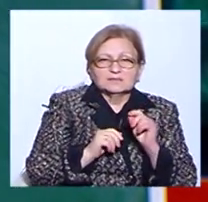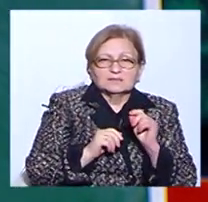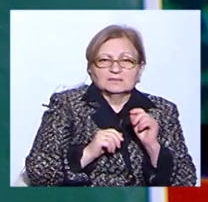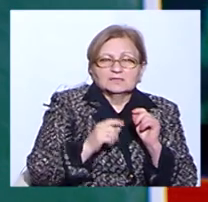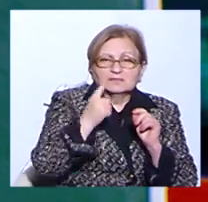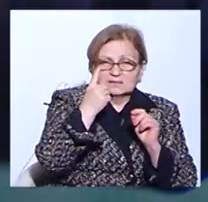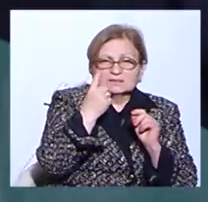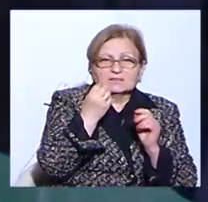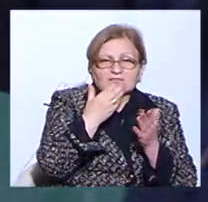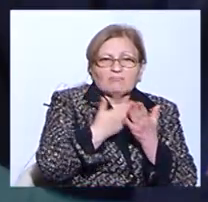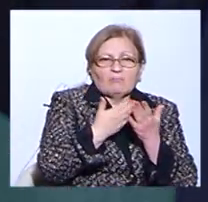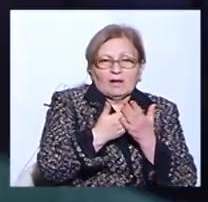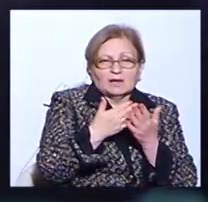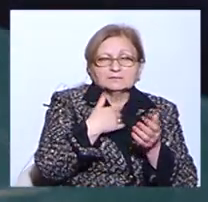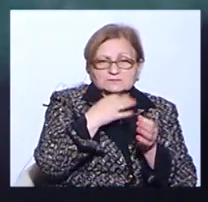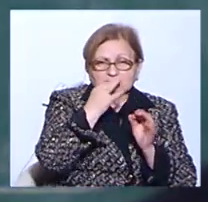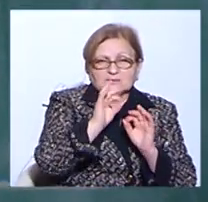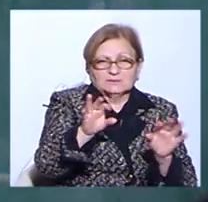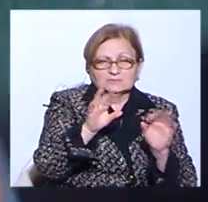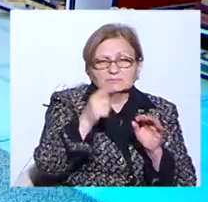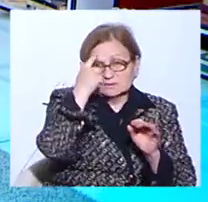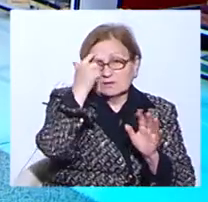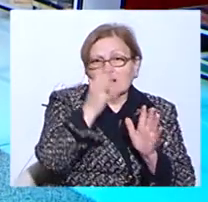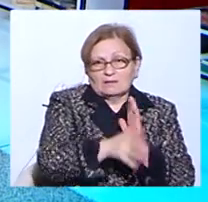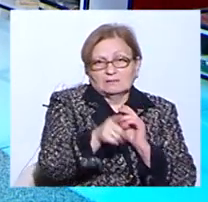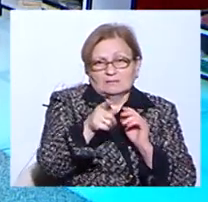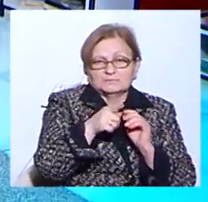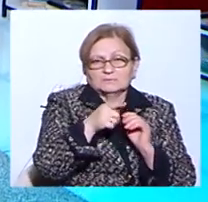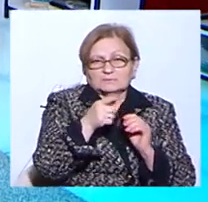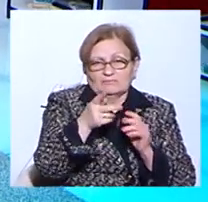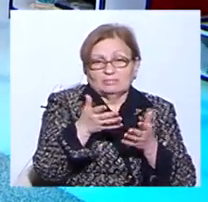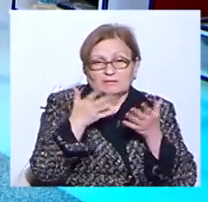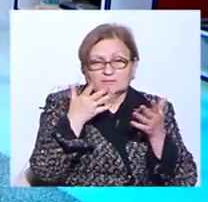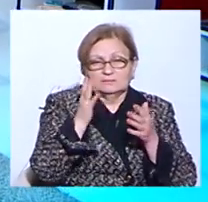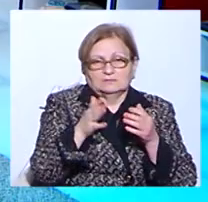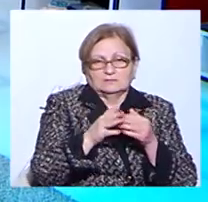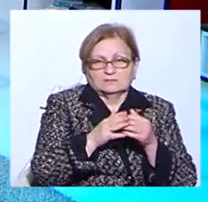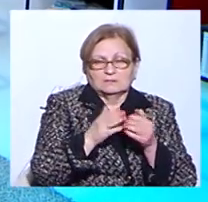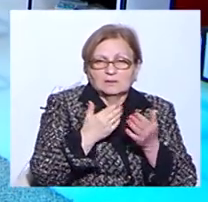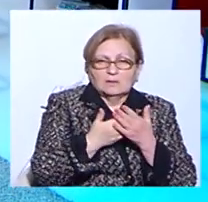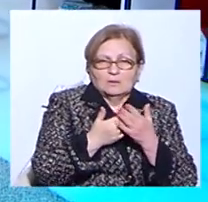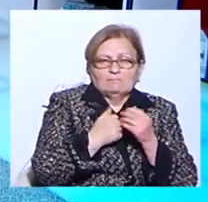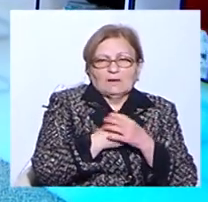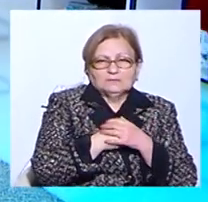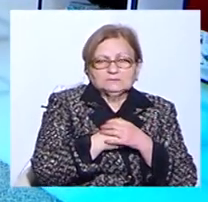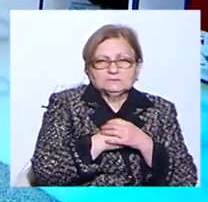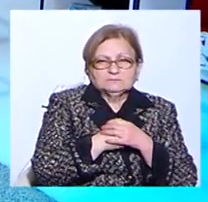ერთ მაგალითზე კიდე გავაკეთო და უკვე მე მგონი ყველაფერი იქნება ძალიან თვალნათლივ. მაგალითად ეს იყოს